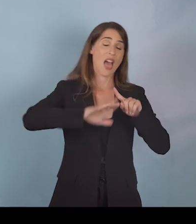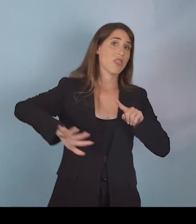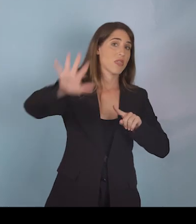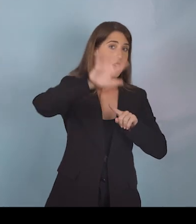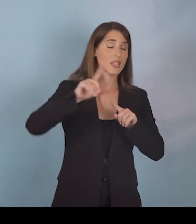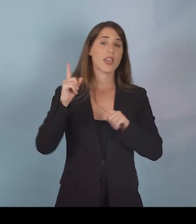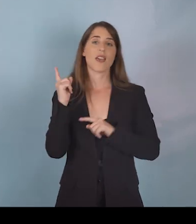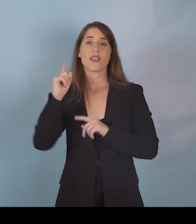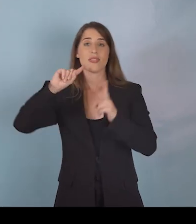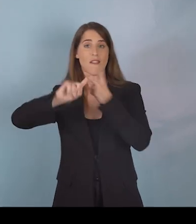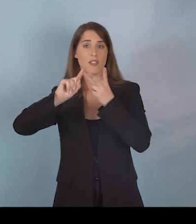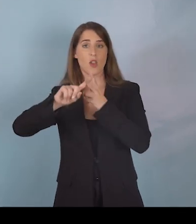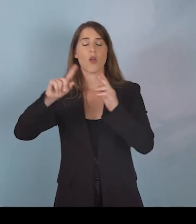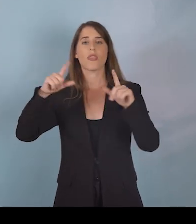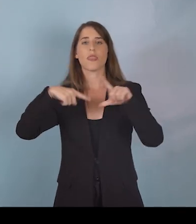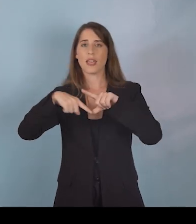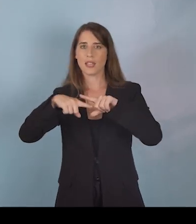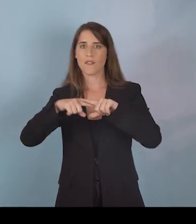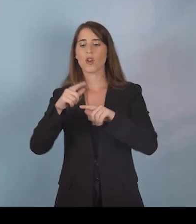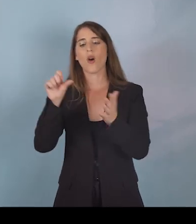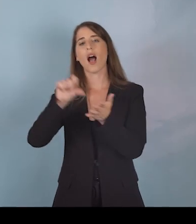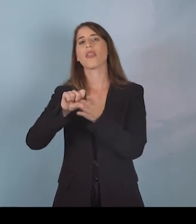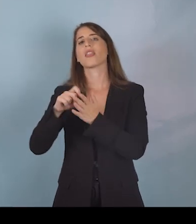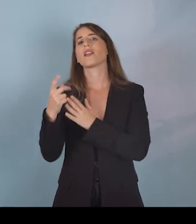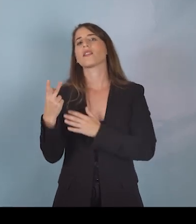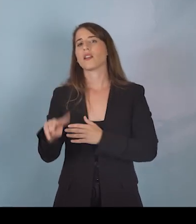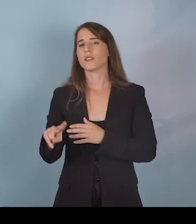Ελλάδα και ένα το Δεκέμβριο που ήταν μόνο από την Αθήνα.